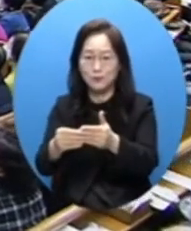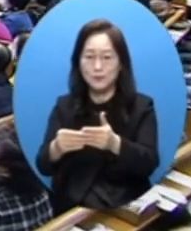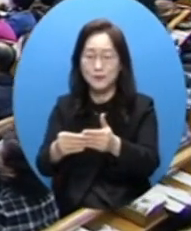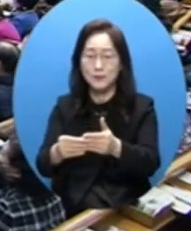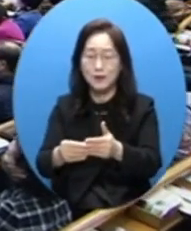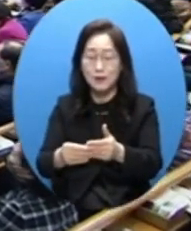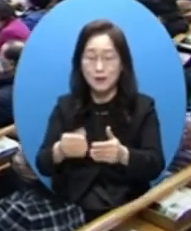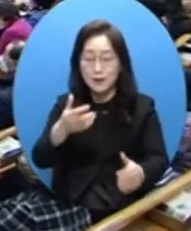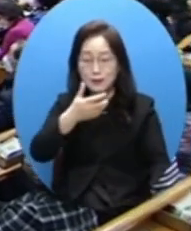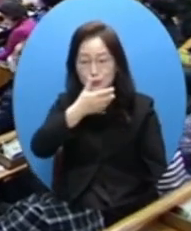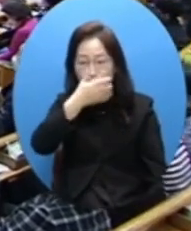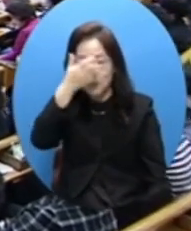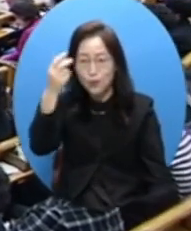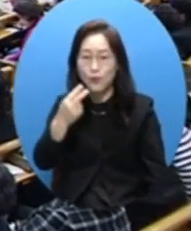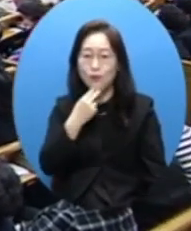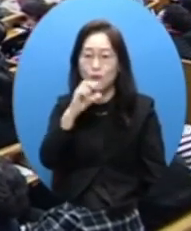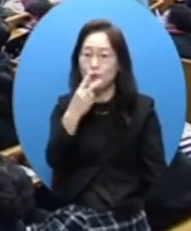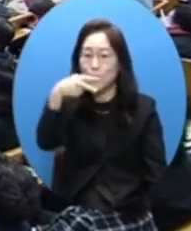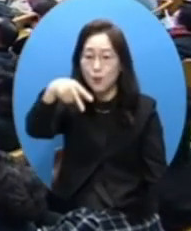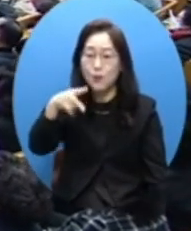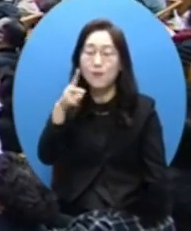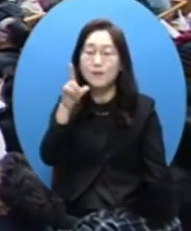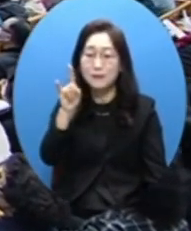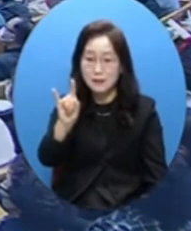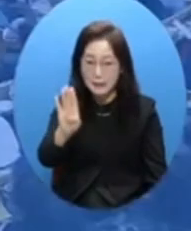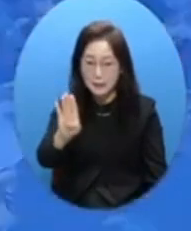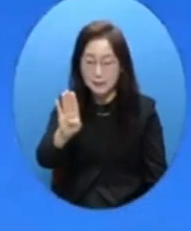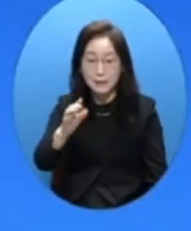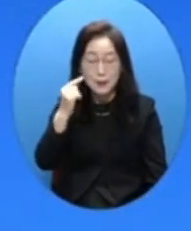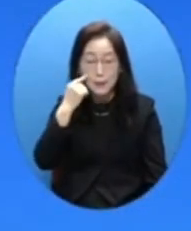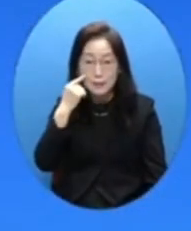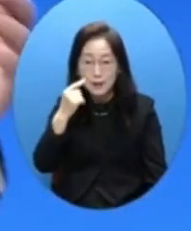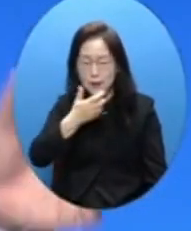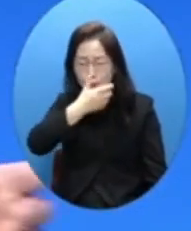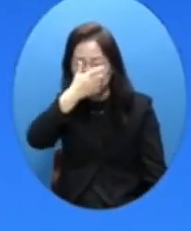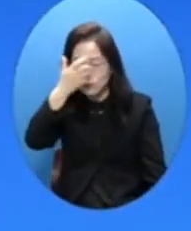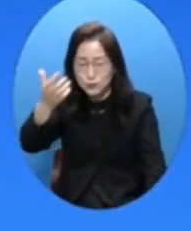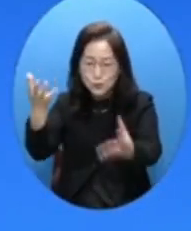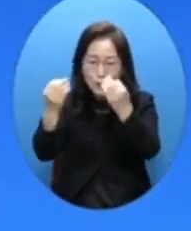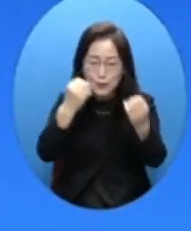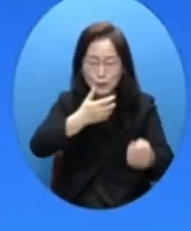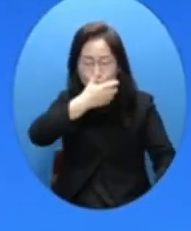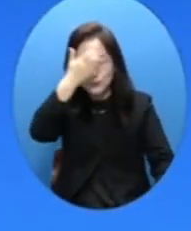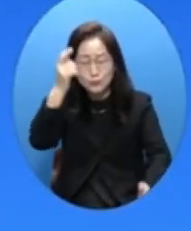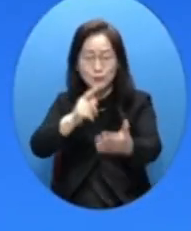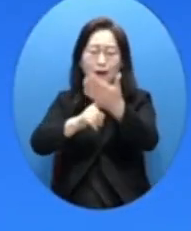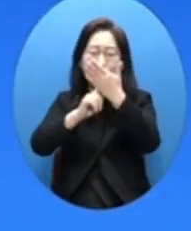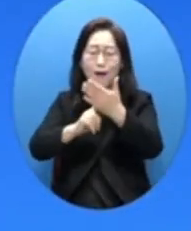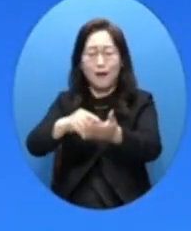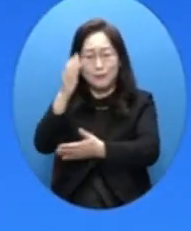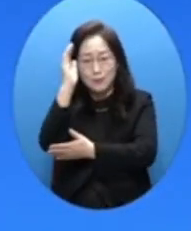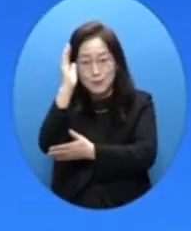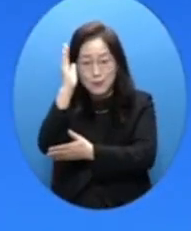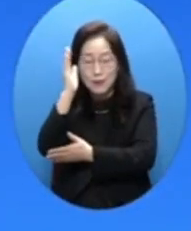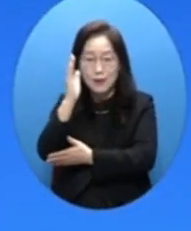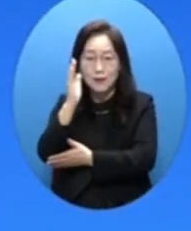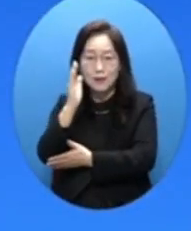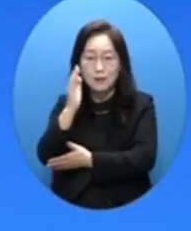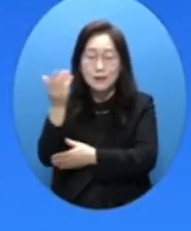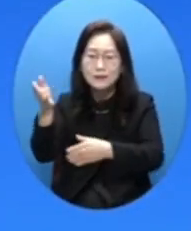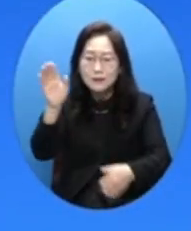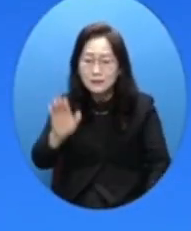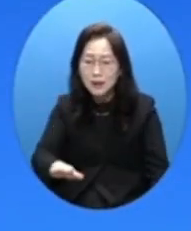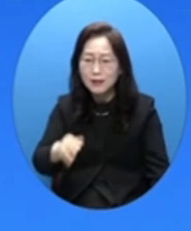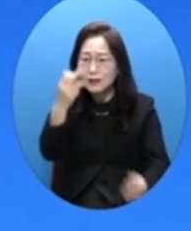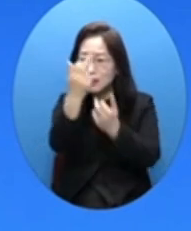성경을 보면 요셉은 꿈이 많은 소년이었습니다 늘 꿈을 꾸고 그 꿈을 이야기하며 살았습니다 그런데 그 형들은